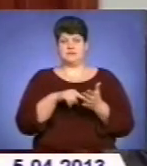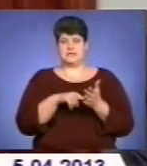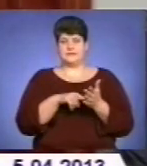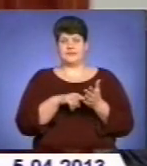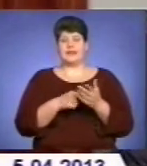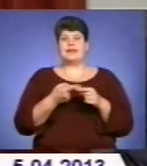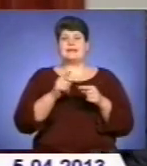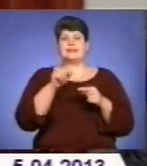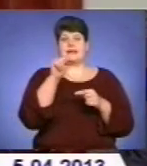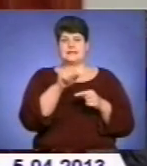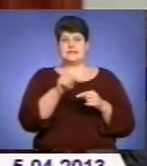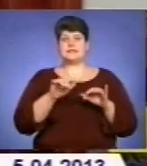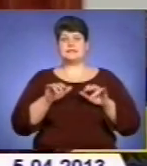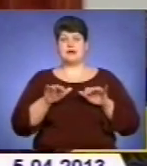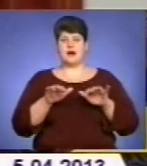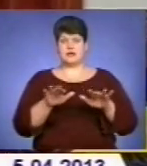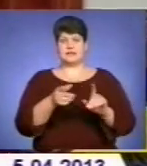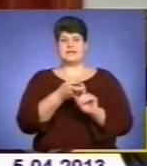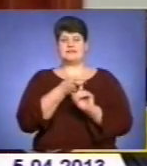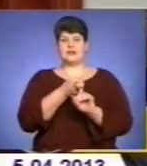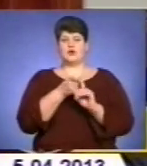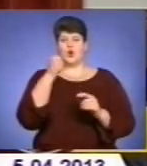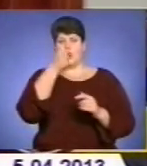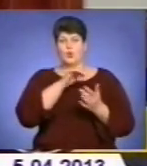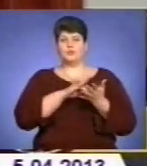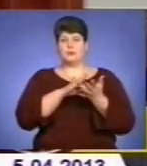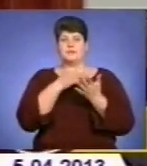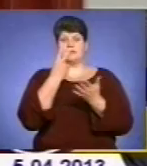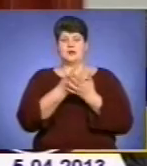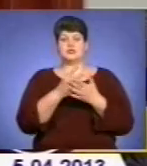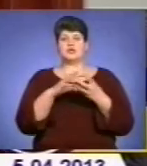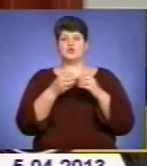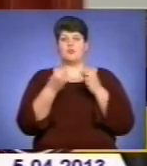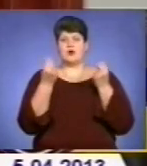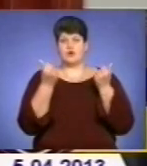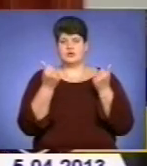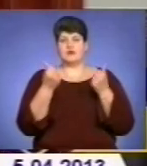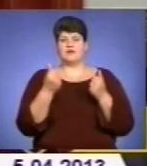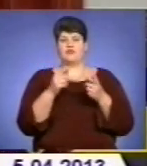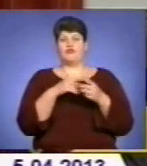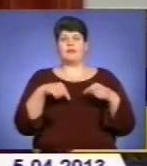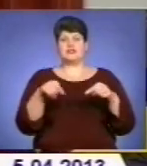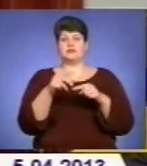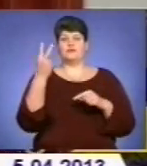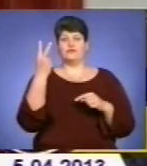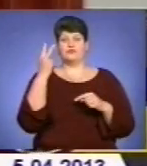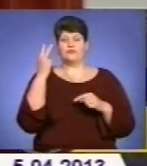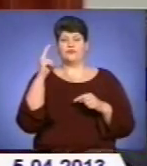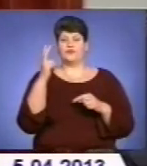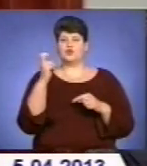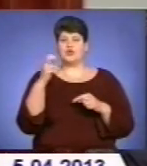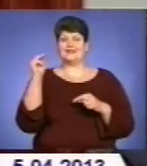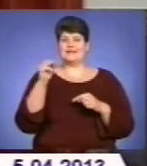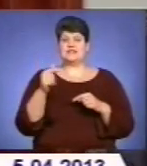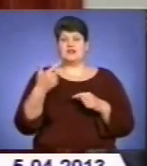ці заходи, які зв'язані з розвитком туризму, передбачена сума коштів щороку в межах 200 тисяч гривень. Як я вже говорив,